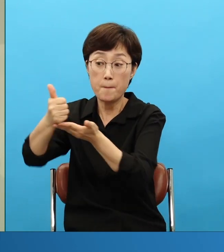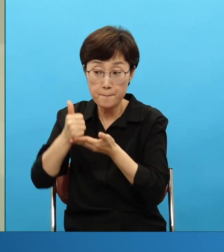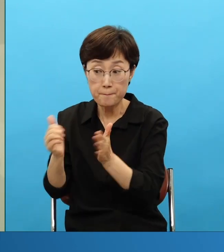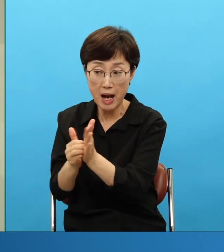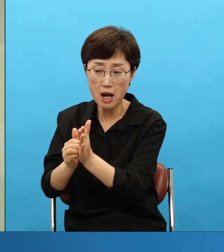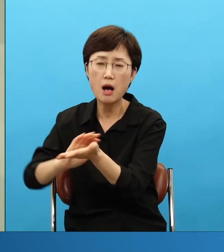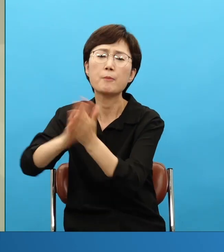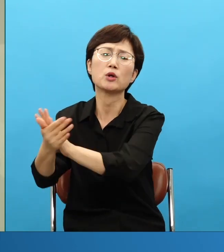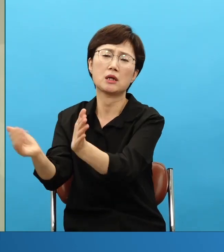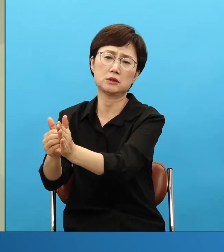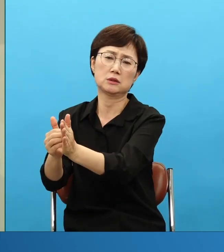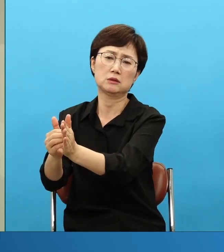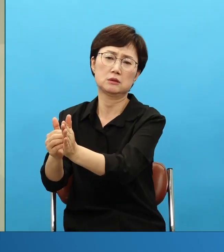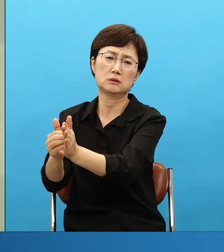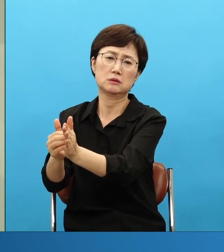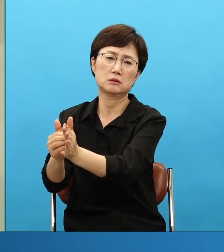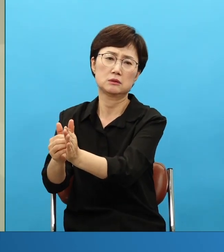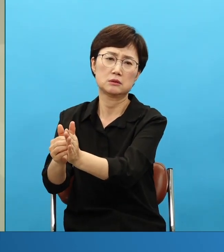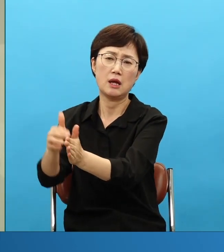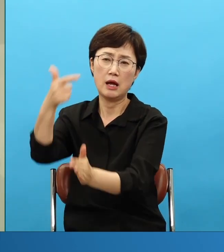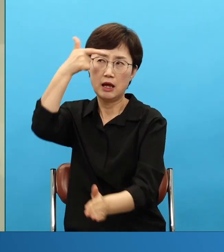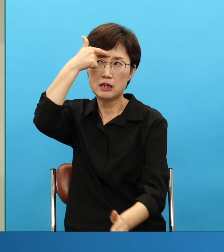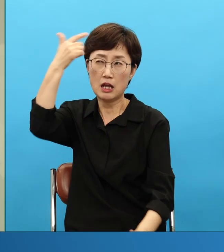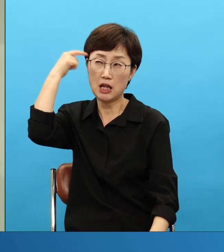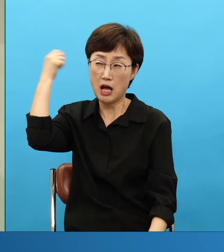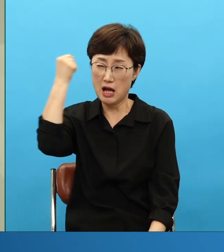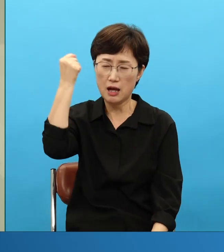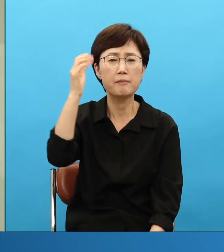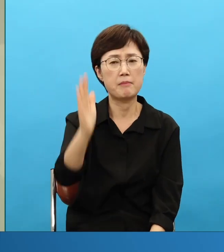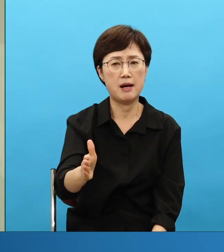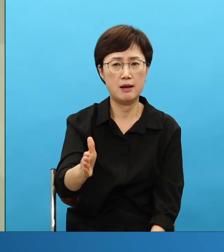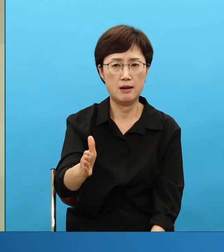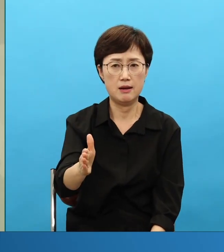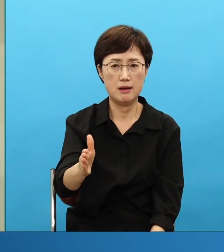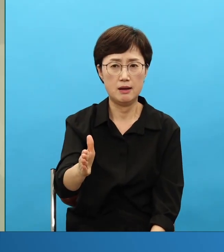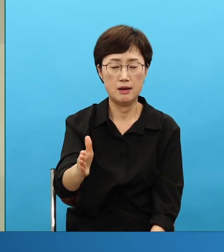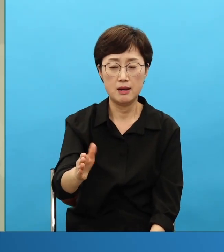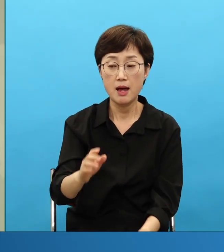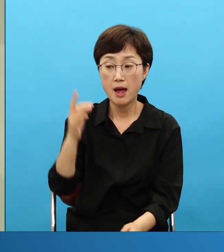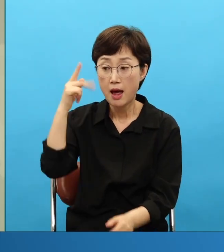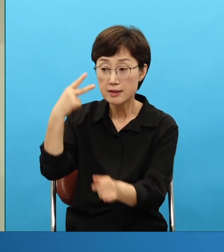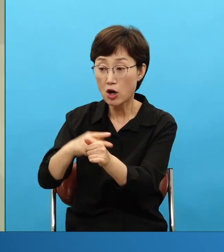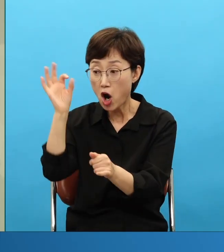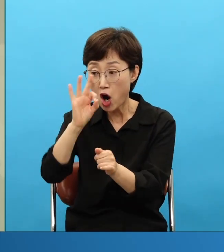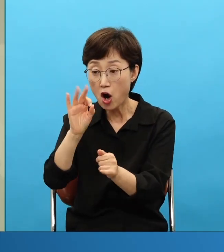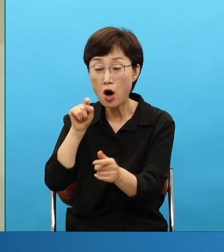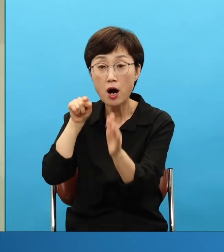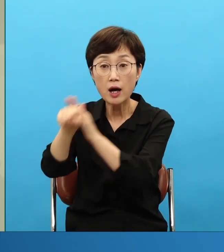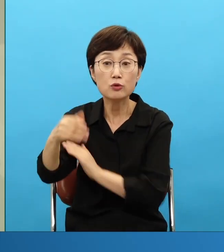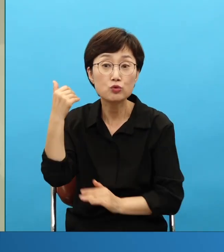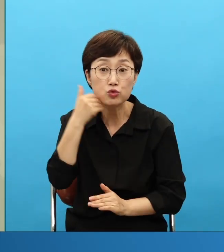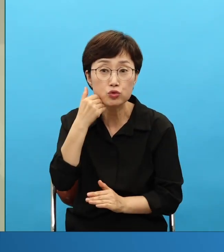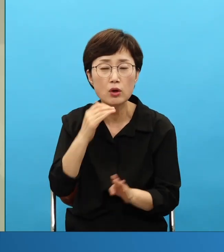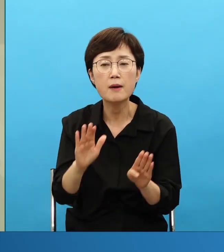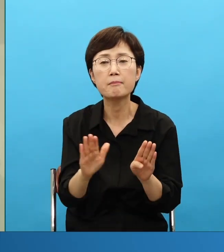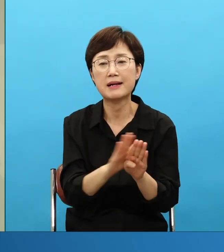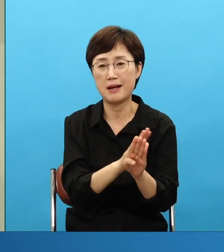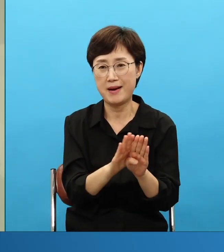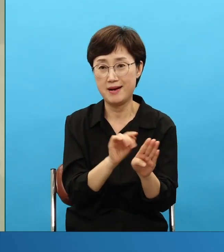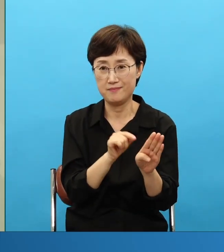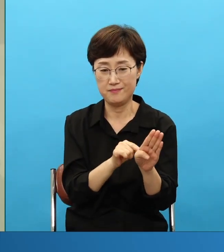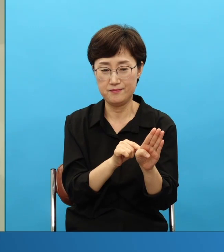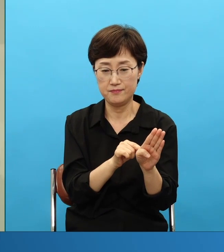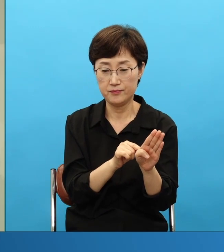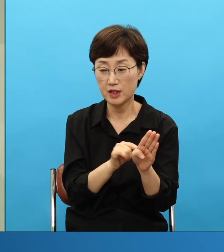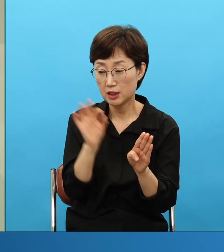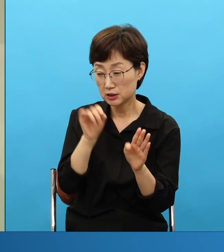know Christ and came back to 그 the Lord. 사람을 누가 찾아갔나니까 바나바가 찾으러 왔어요. But who went looking for him? Barnabas. 그리고 이 바나바를 데리고 온 겁니다. And so